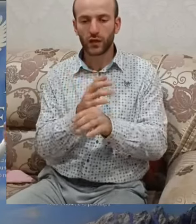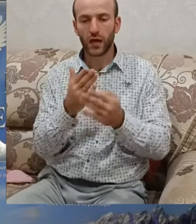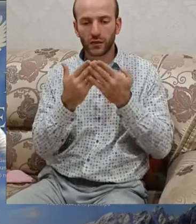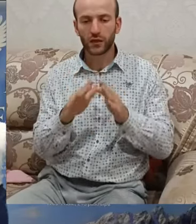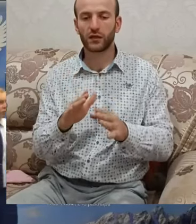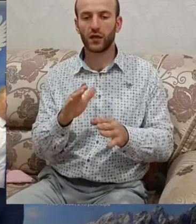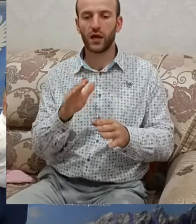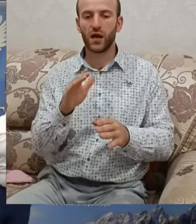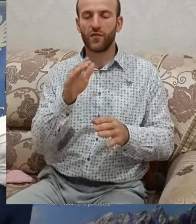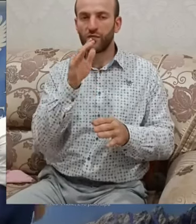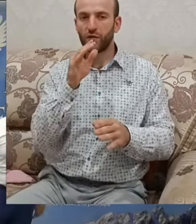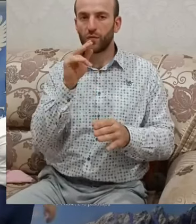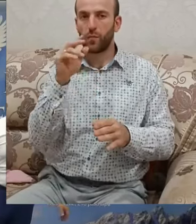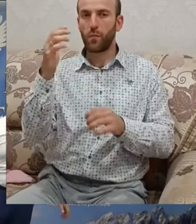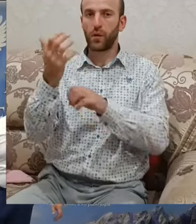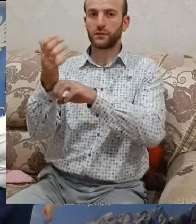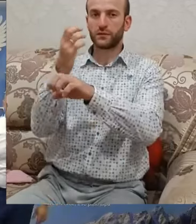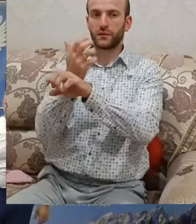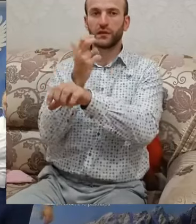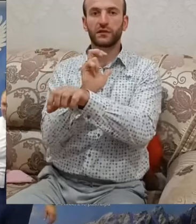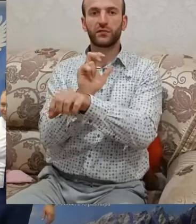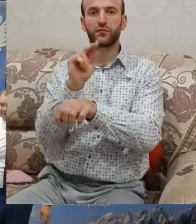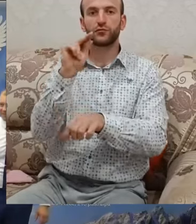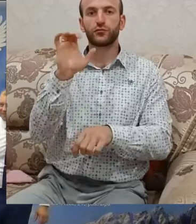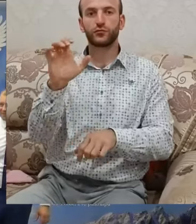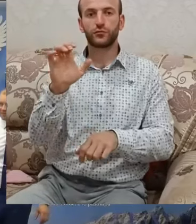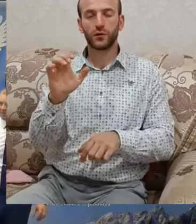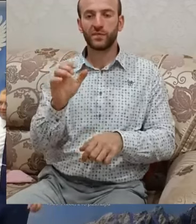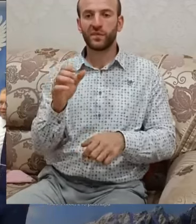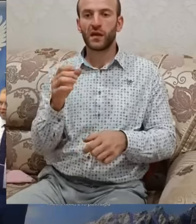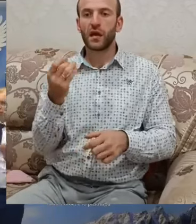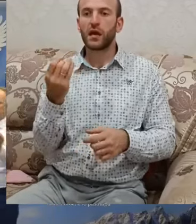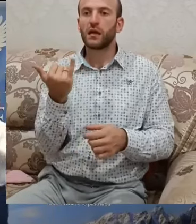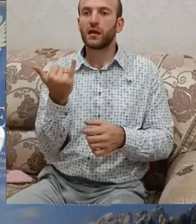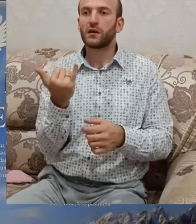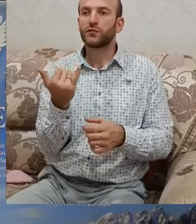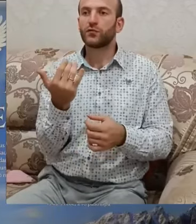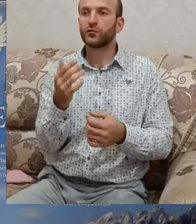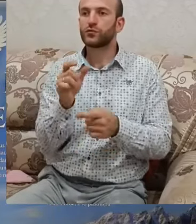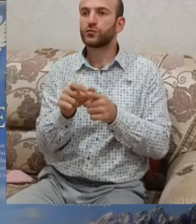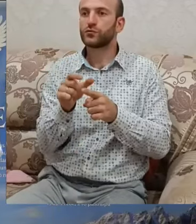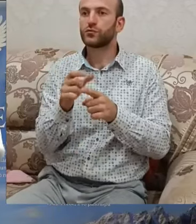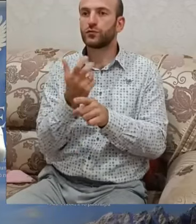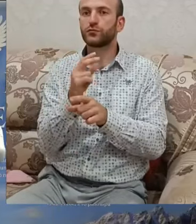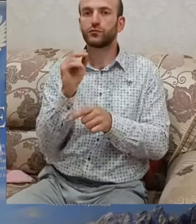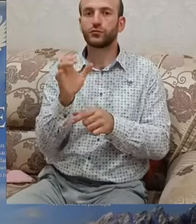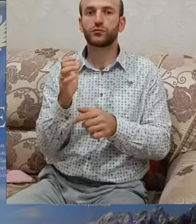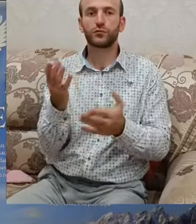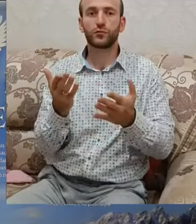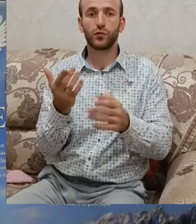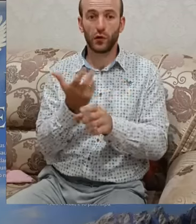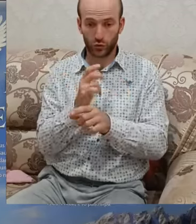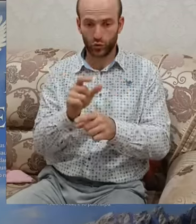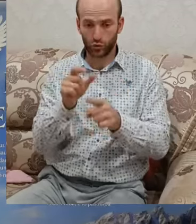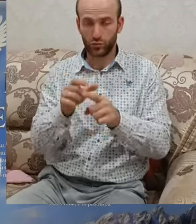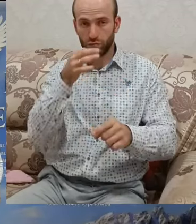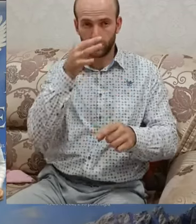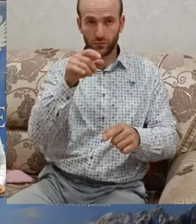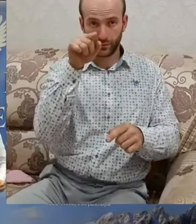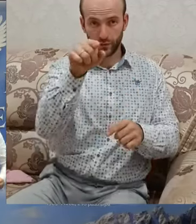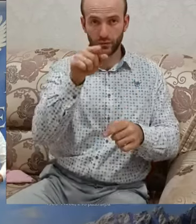šios valandos žodis? Какое слово этого часа? Tai yra tobulumas. Это совершенство. Tai yra pabaiga.